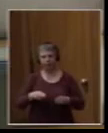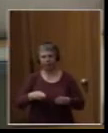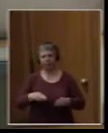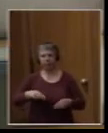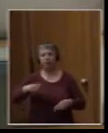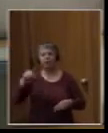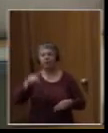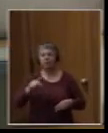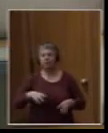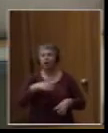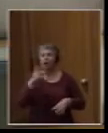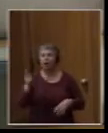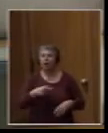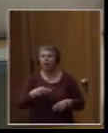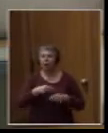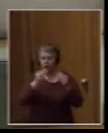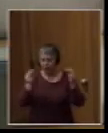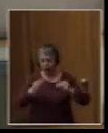αποϊδρυματοποίησης.